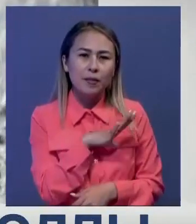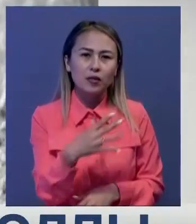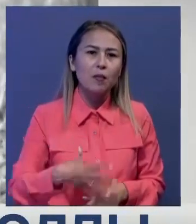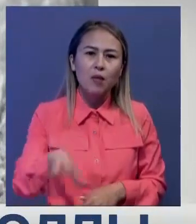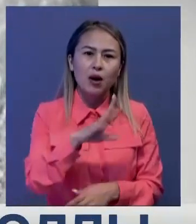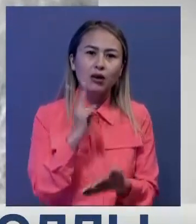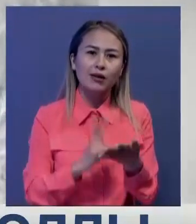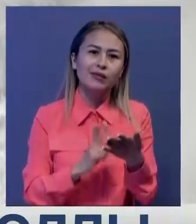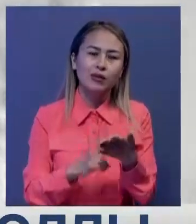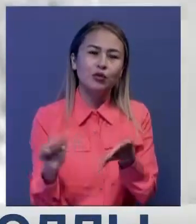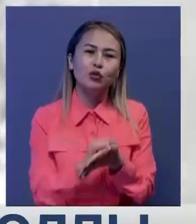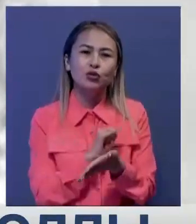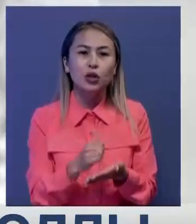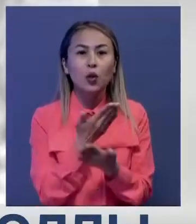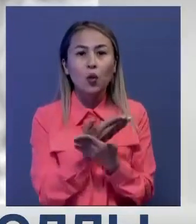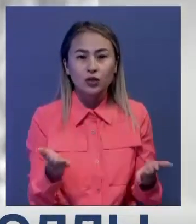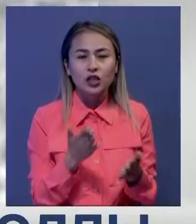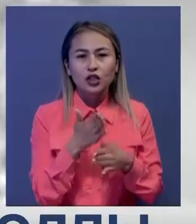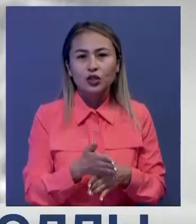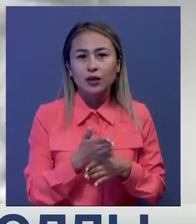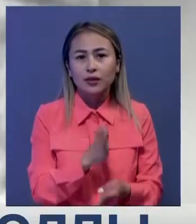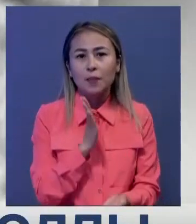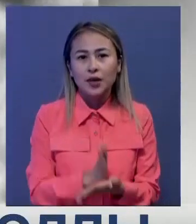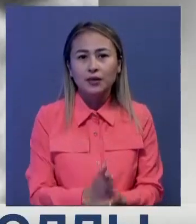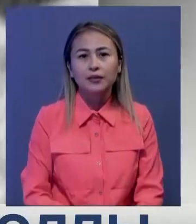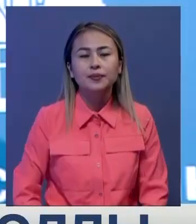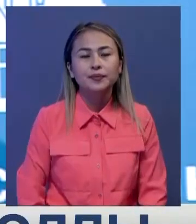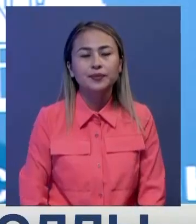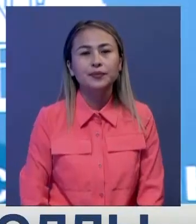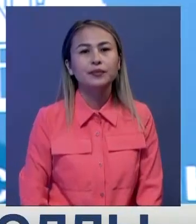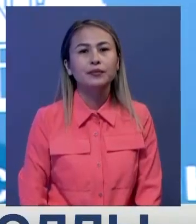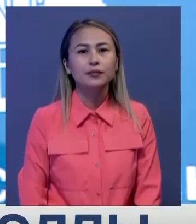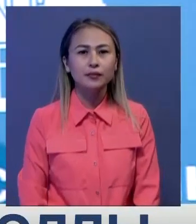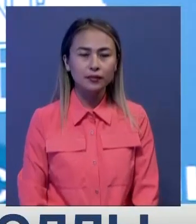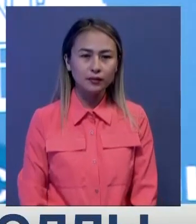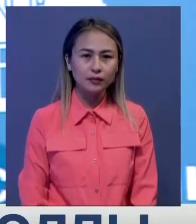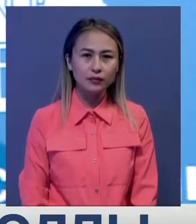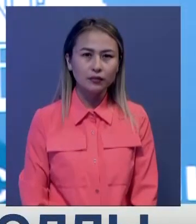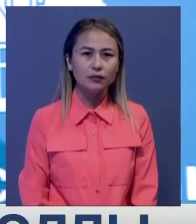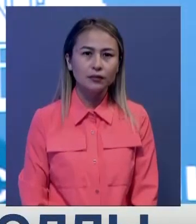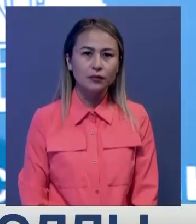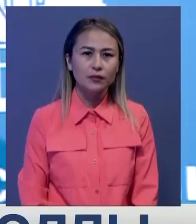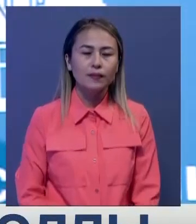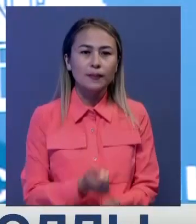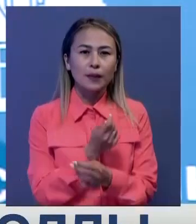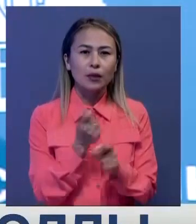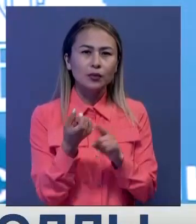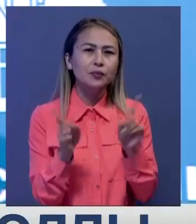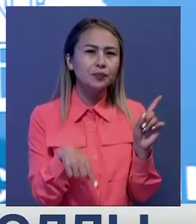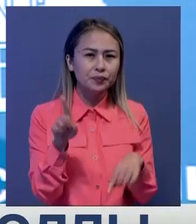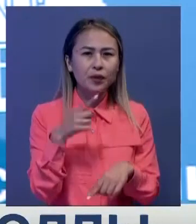барлығын растайтын құжаттар осы жинақта бар. Мен енді көктей жолып кейбір құжаттармен